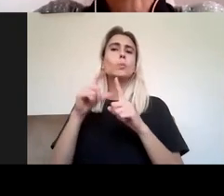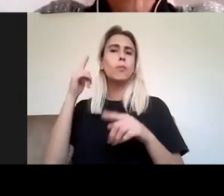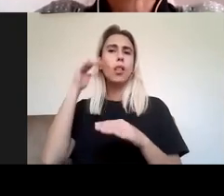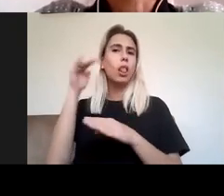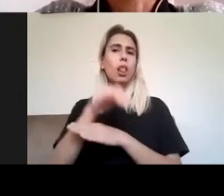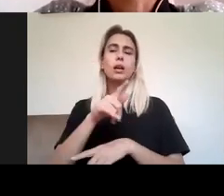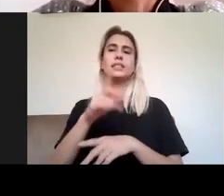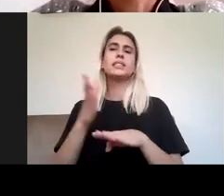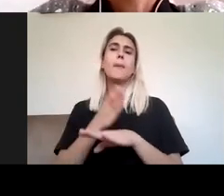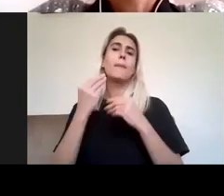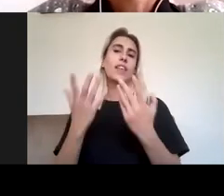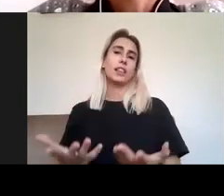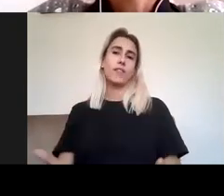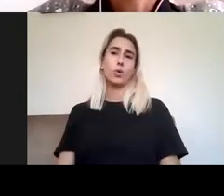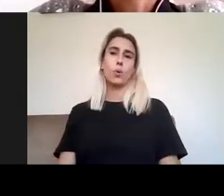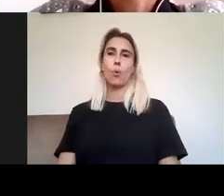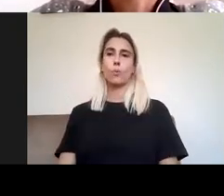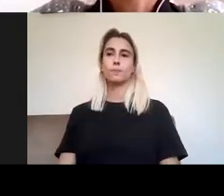veriyor.